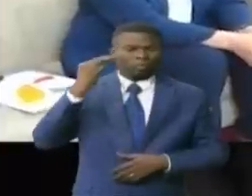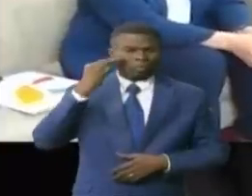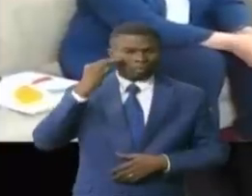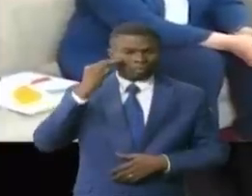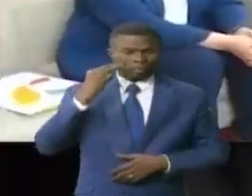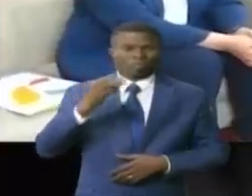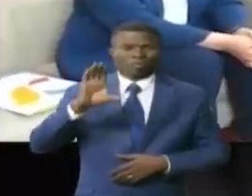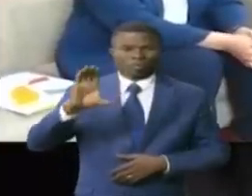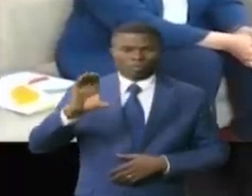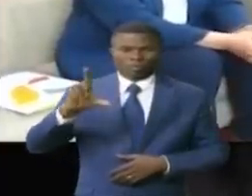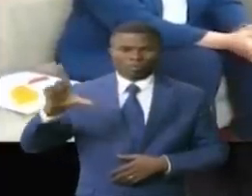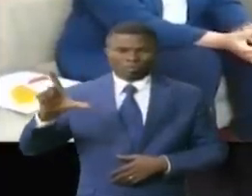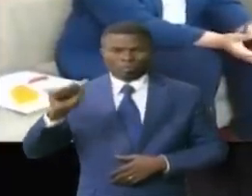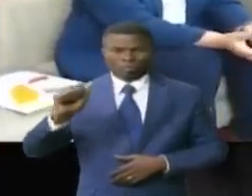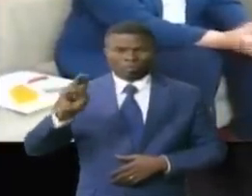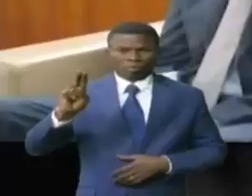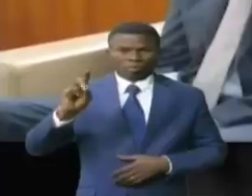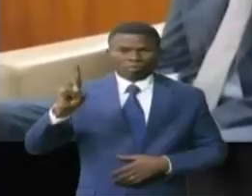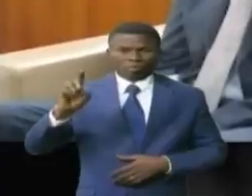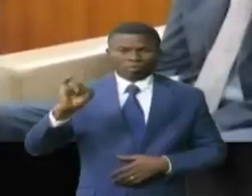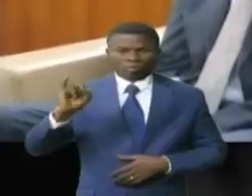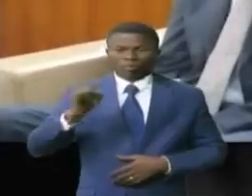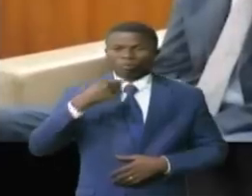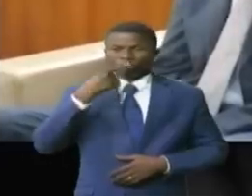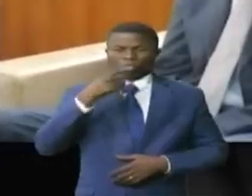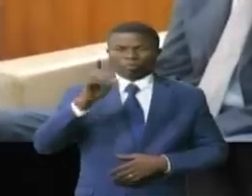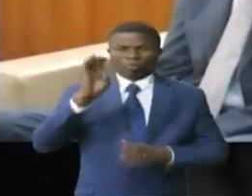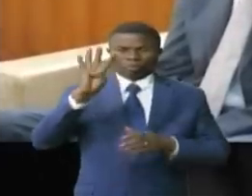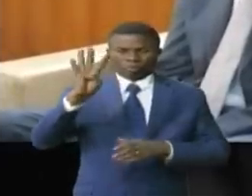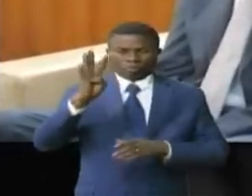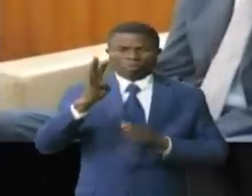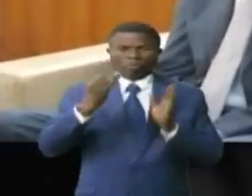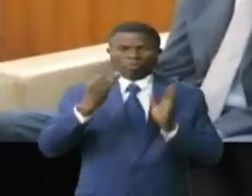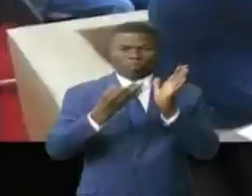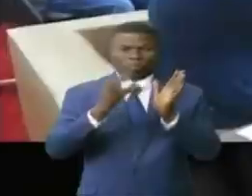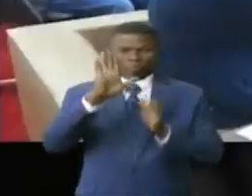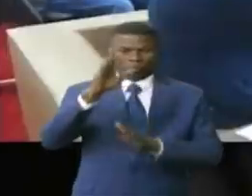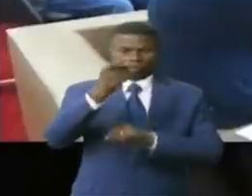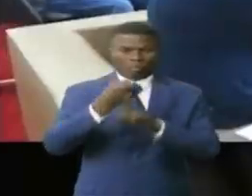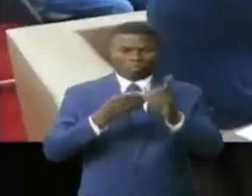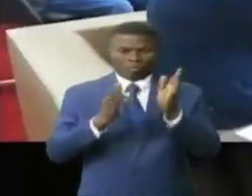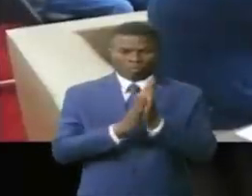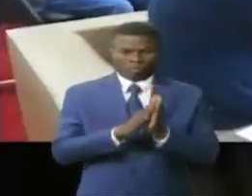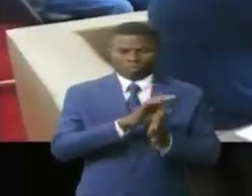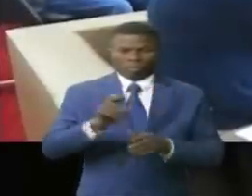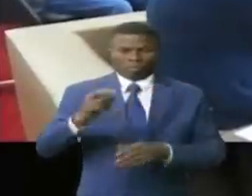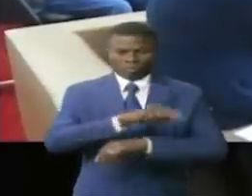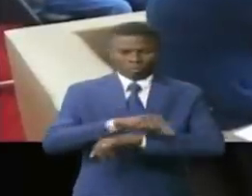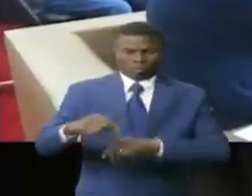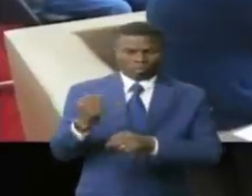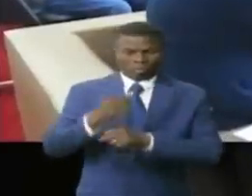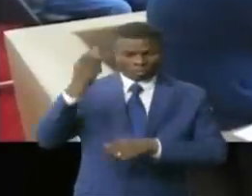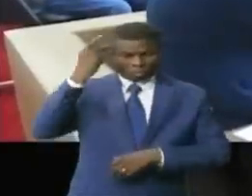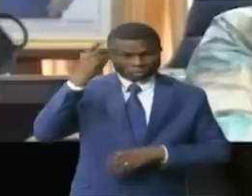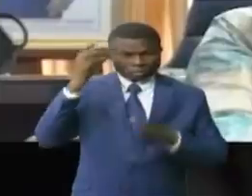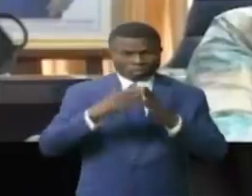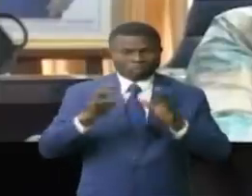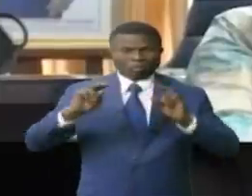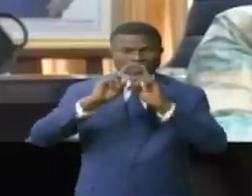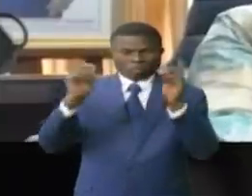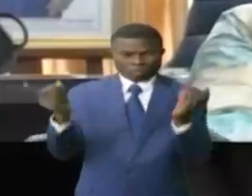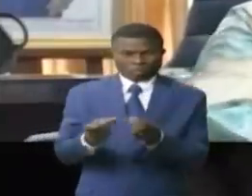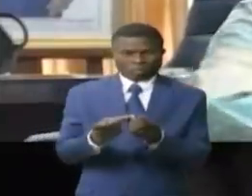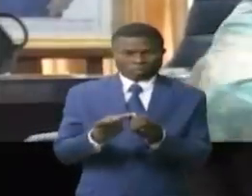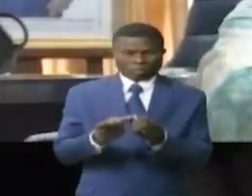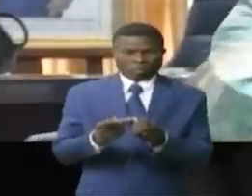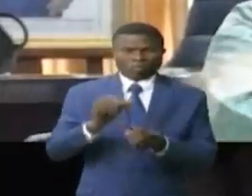Claudine Doucy-Mwakembe a eu jeudi 5 octobre 2023 en son cabinet de travail à Kinshasa avec une délégation de